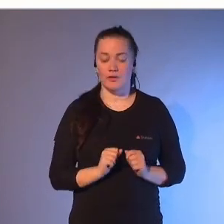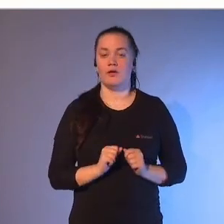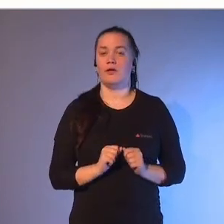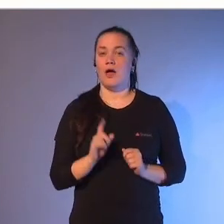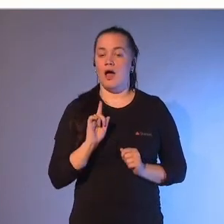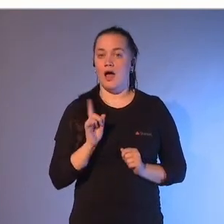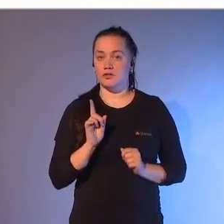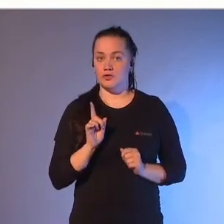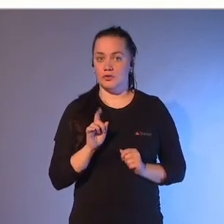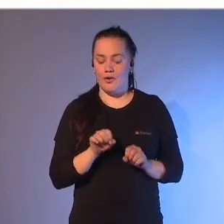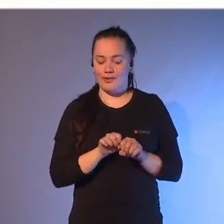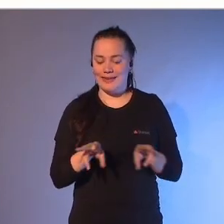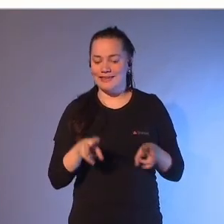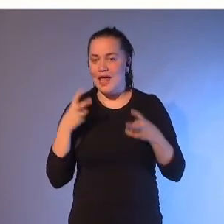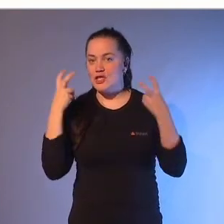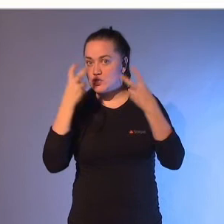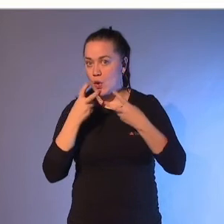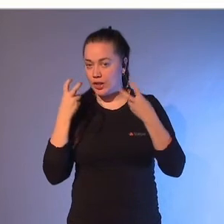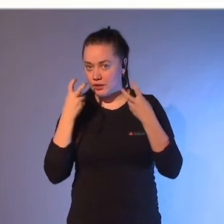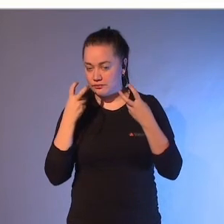Nemlig nettsøk.